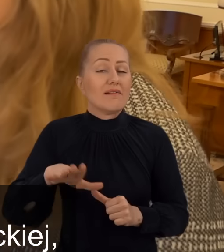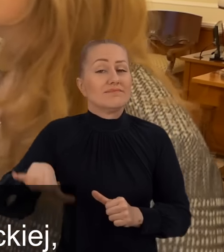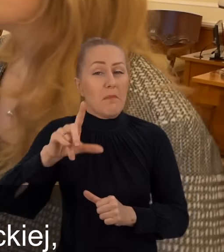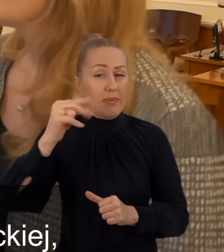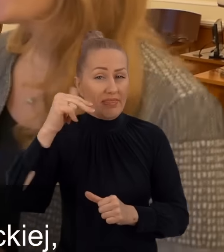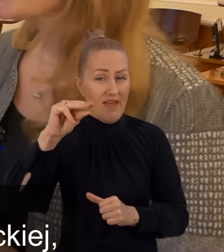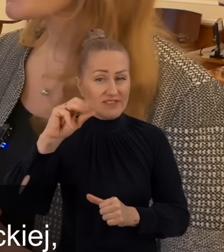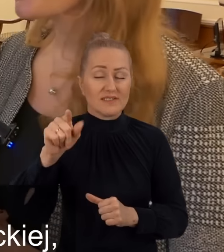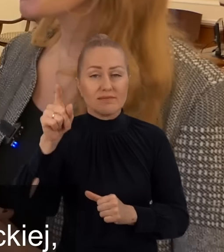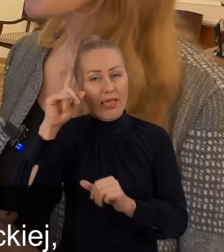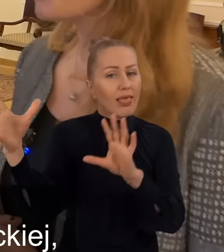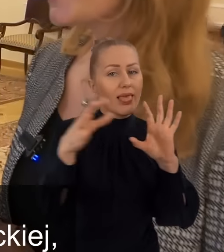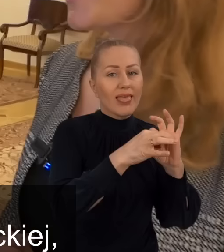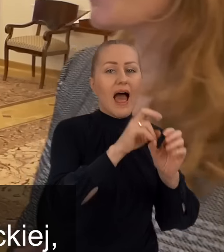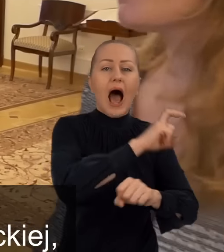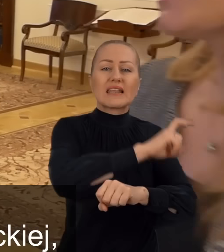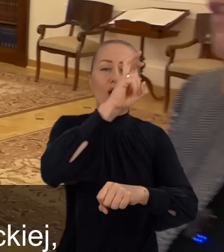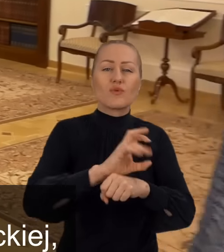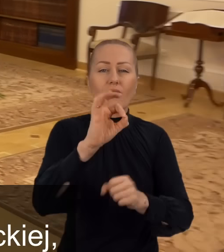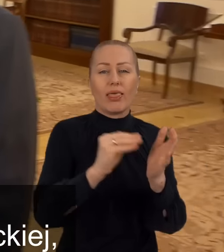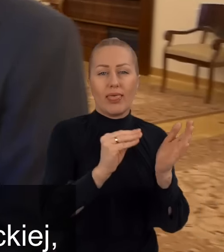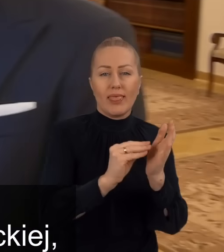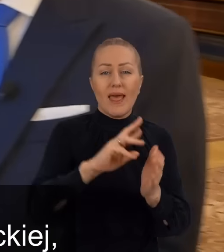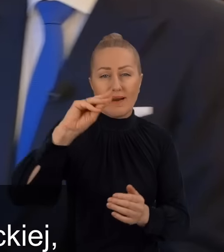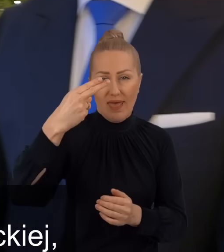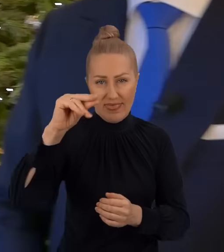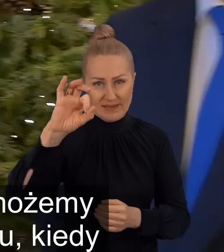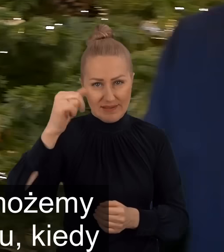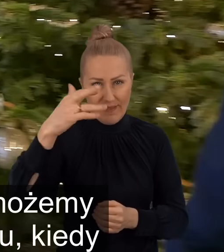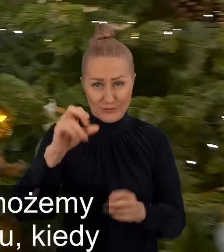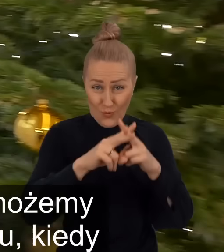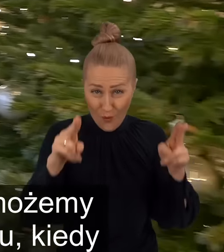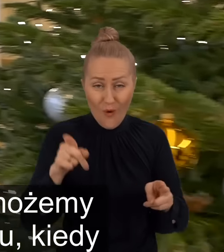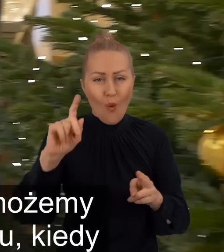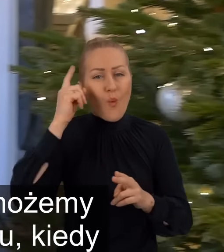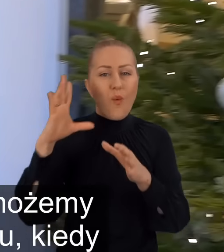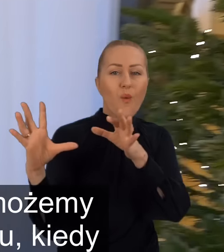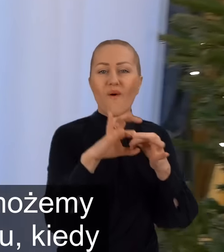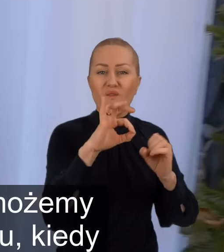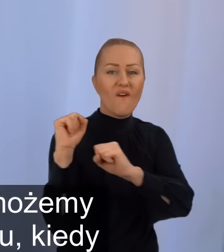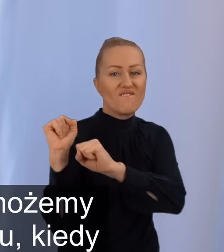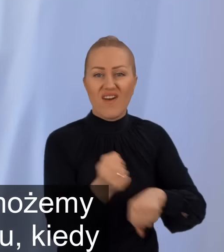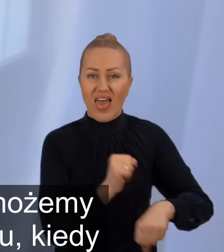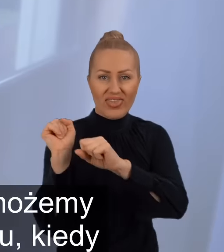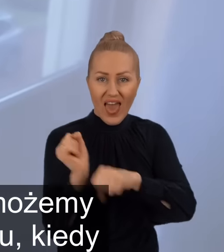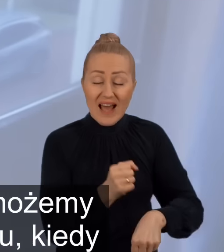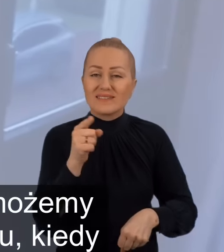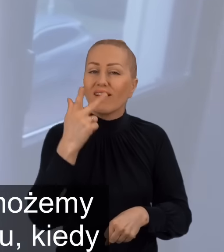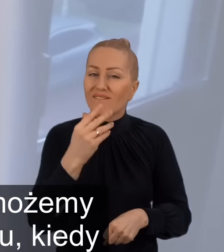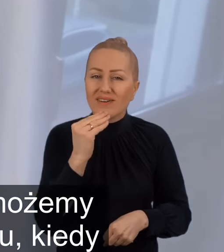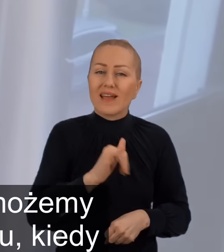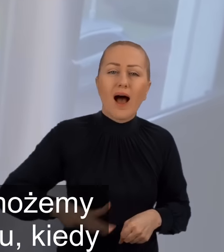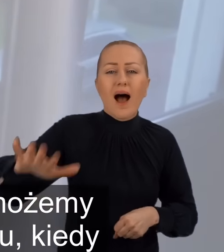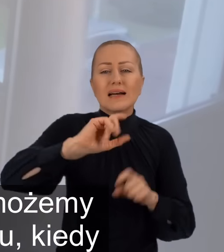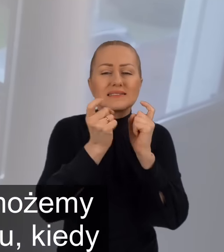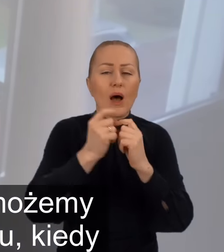architektury renesansowej, szczególnie weneckiej. I układ budynków sejmowych, jaki możemy spotkać w szkicach z